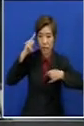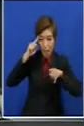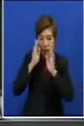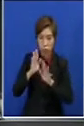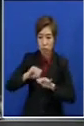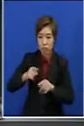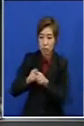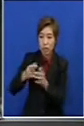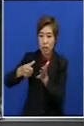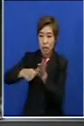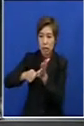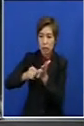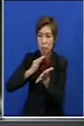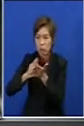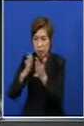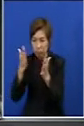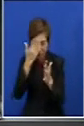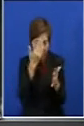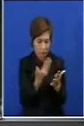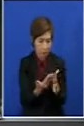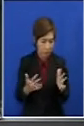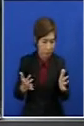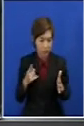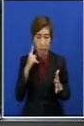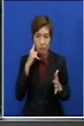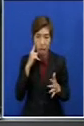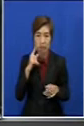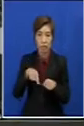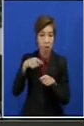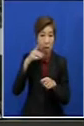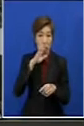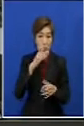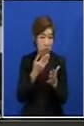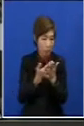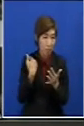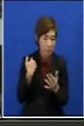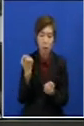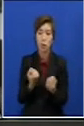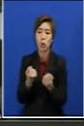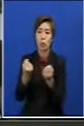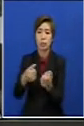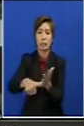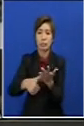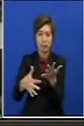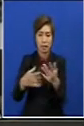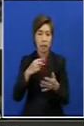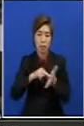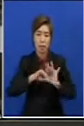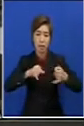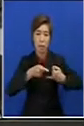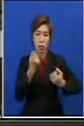แนนซ์ก็มีปัญหาทางด้านการเงินเพราะมิฉะนั้นคงไม่สามารถนำรถมาจำนำเรื่องนี้จึงกลายเป็นปมพิพาทอย่างไม่ต้องส